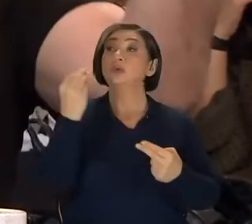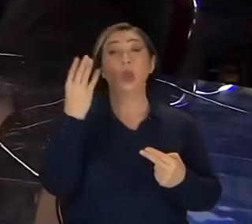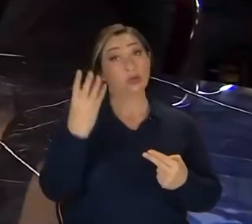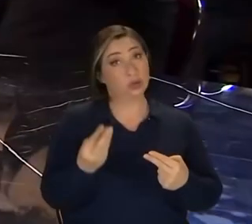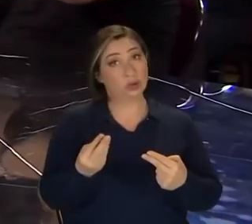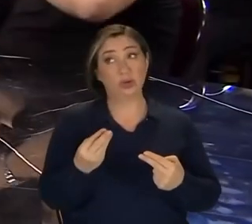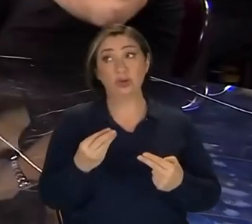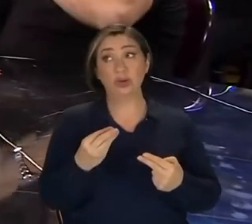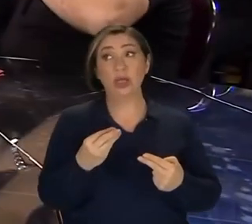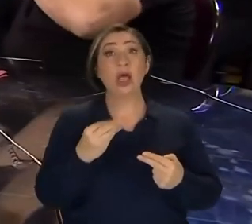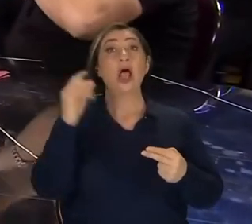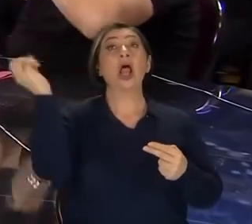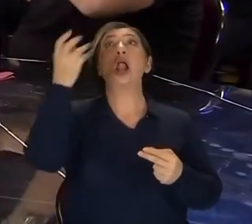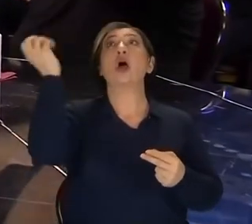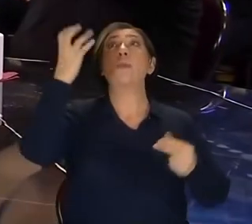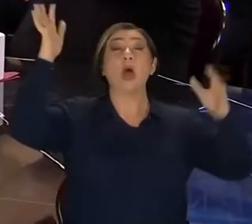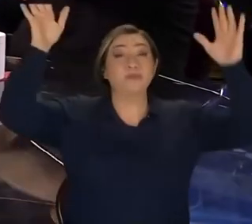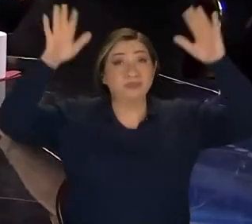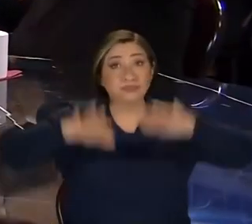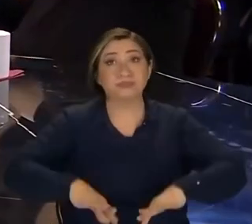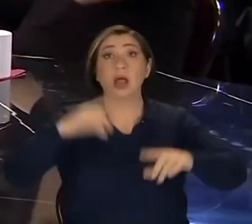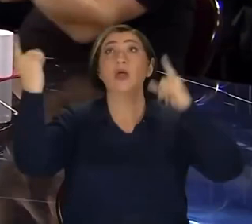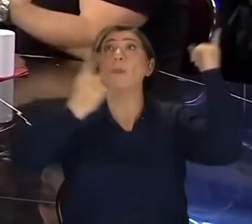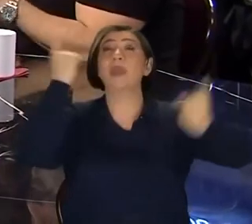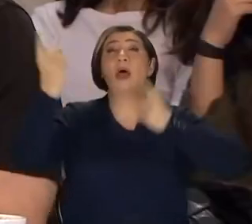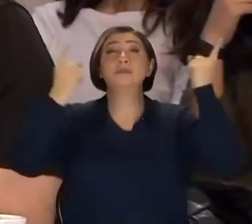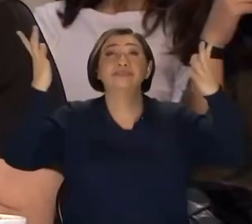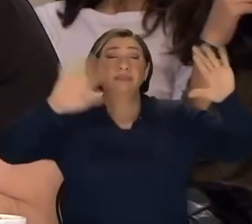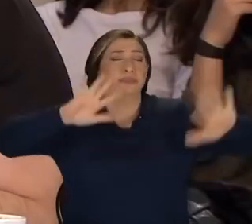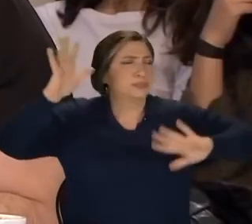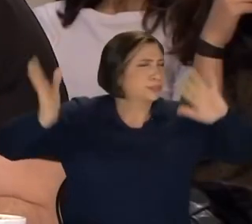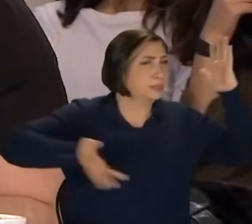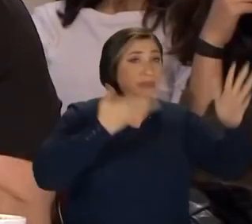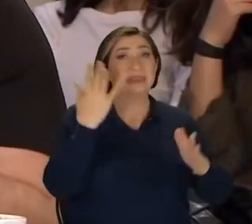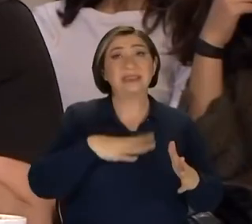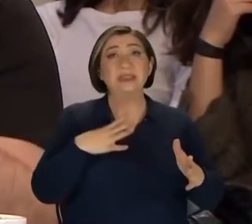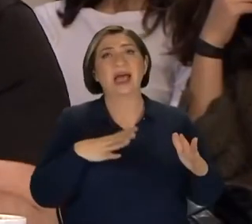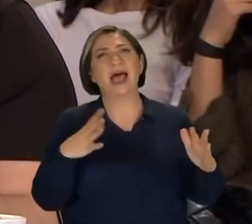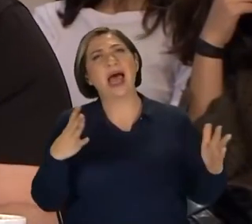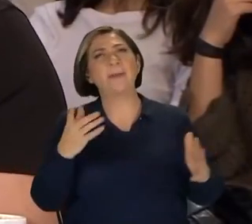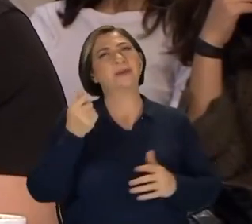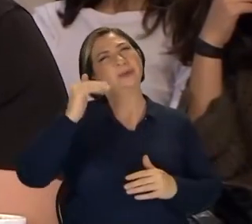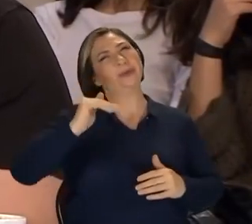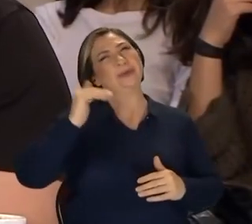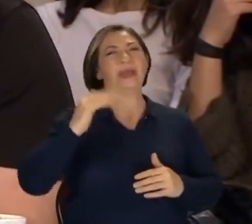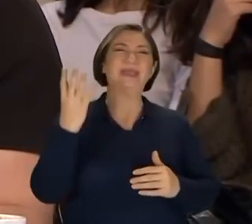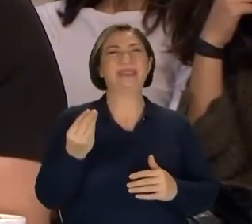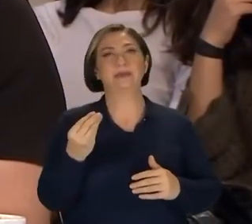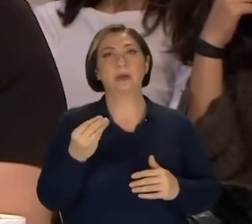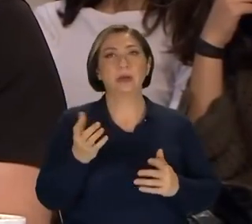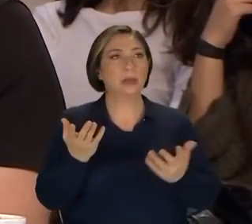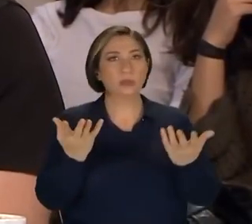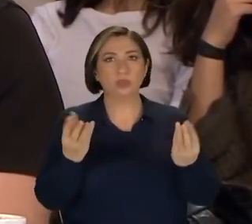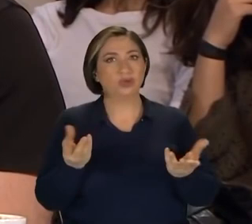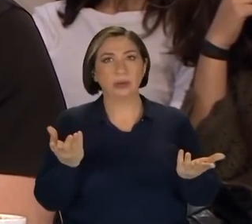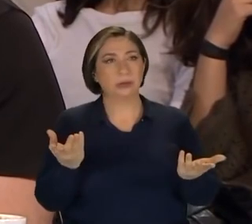olsun. Helikopterler düşsün, yıkılsın, prodüksiyon olsun. Ama çok da aciz olsun. Nasıl